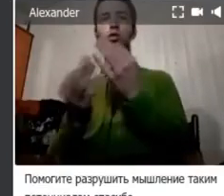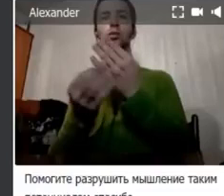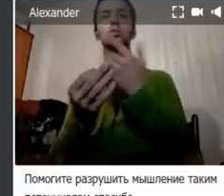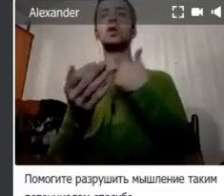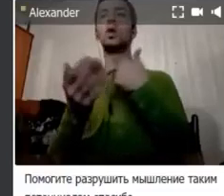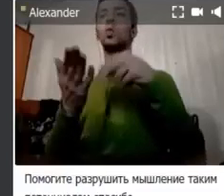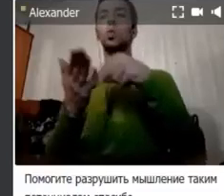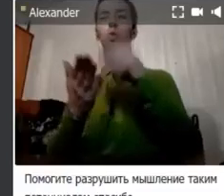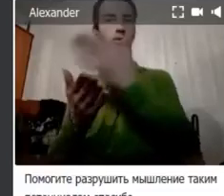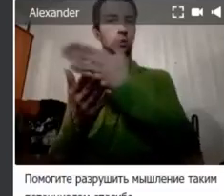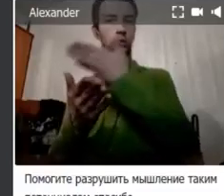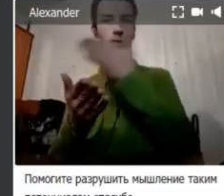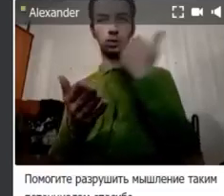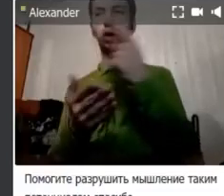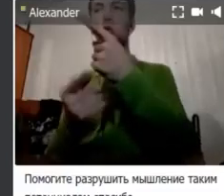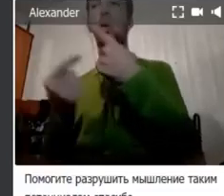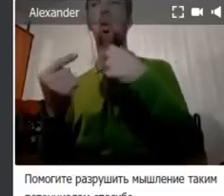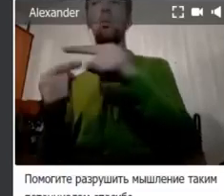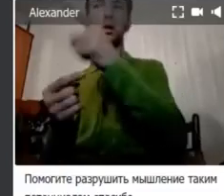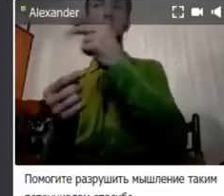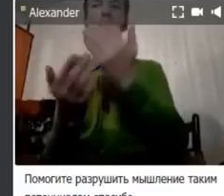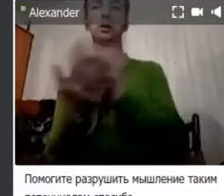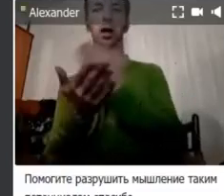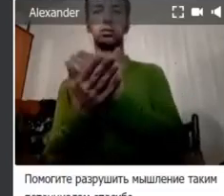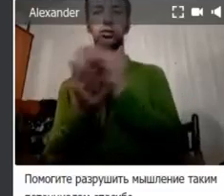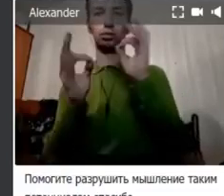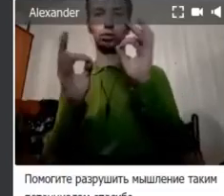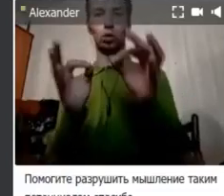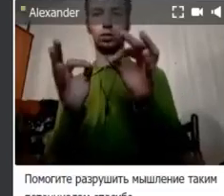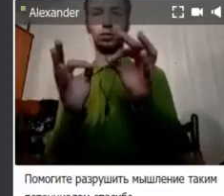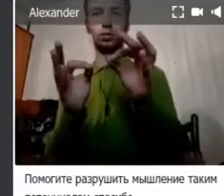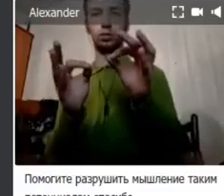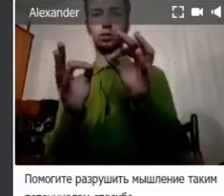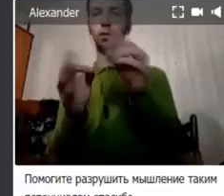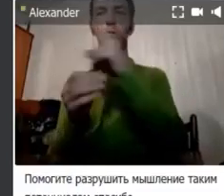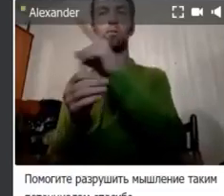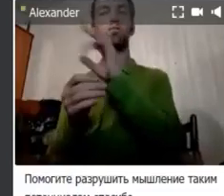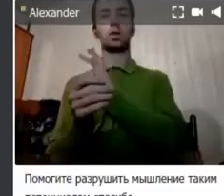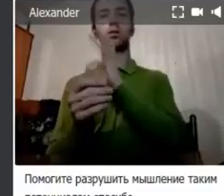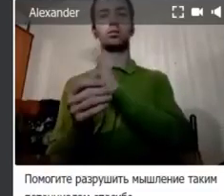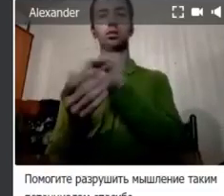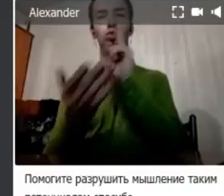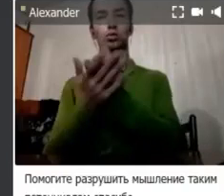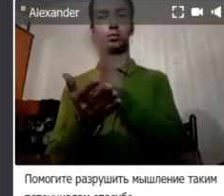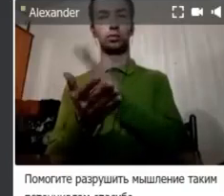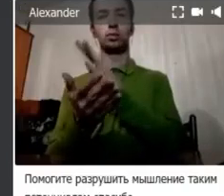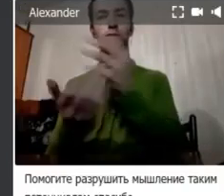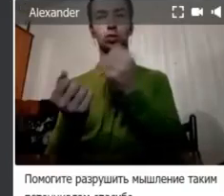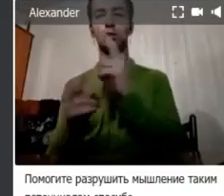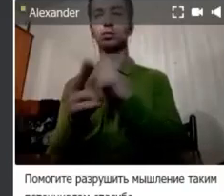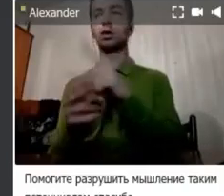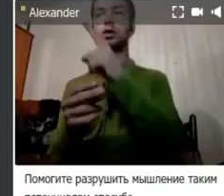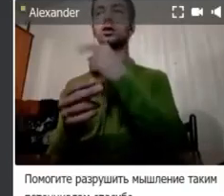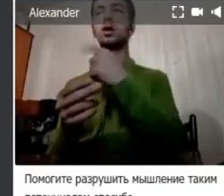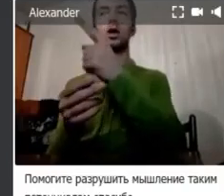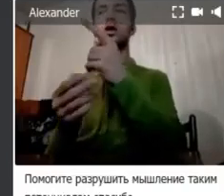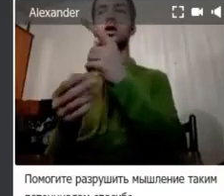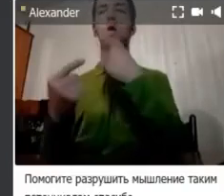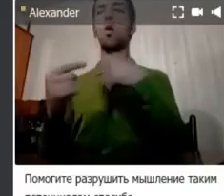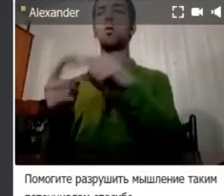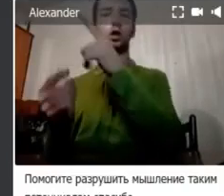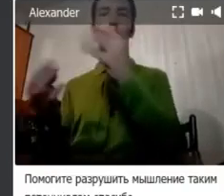вы хороший клиент, вы что-то там начали, но дальше вы ничего не покупаете. Прибыли компания не